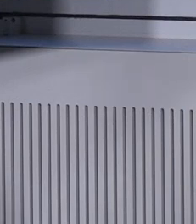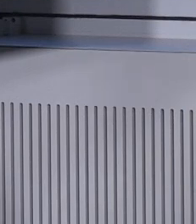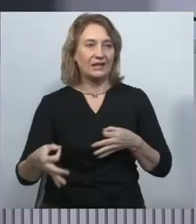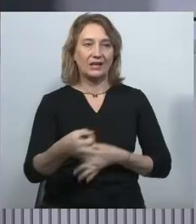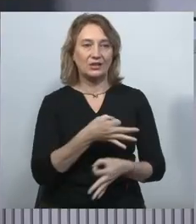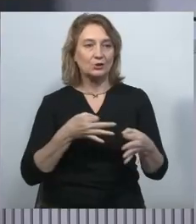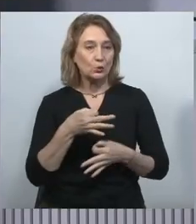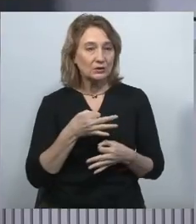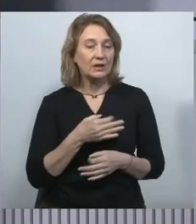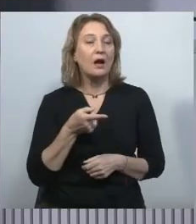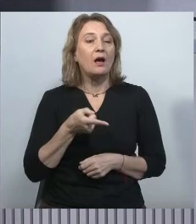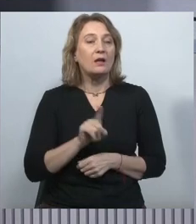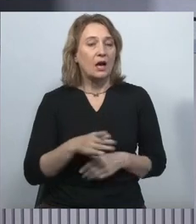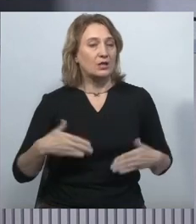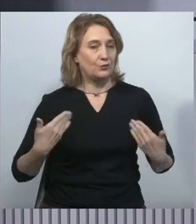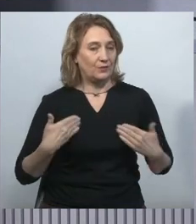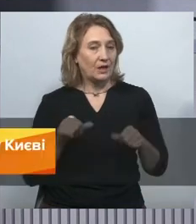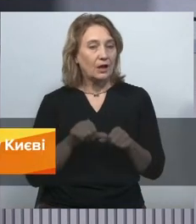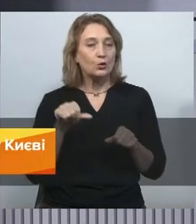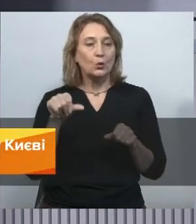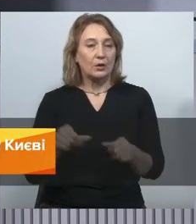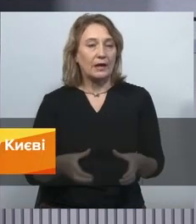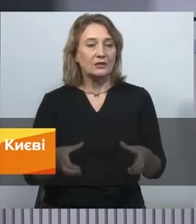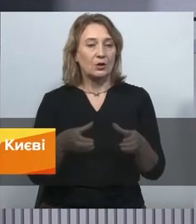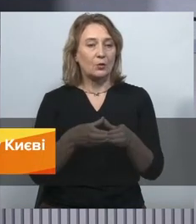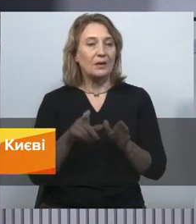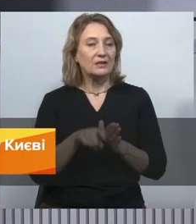нашій панельній дискусії, а також вітаю окрему команду.